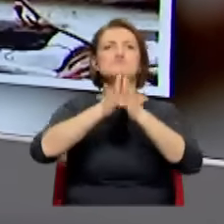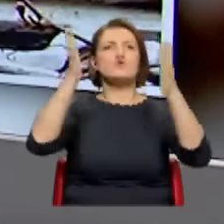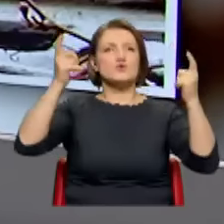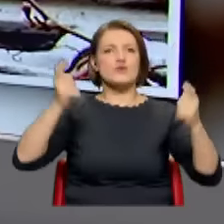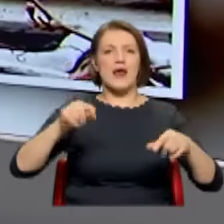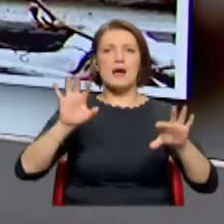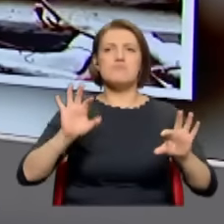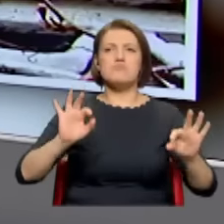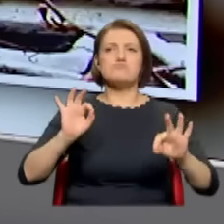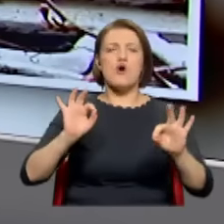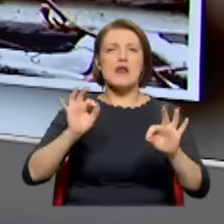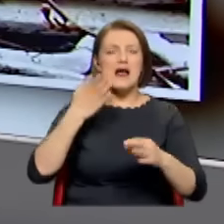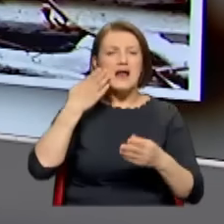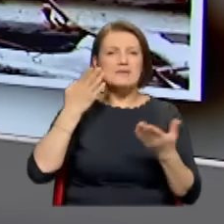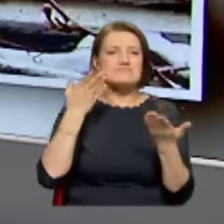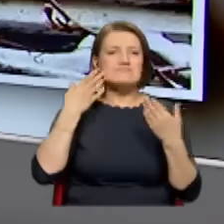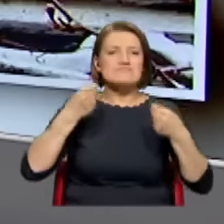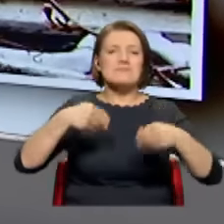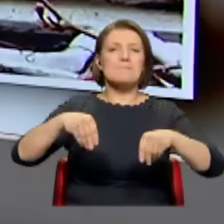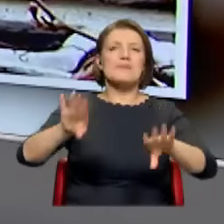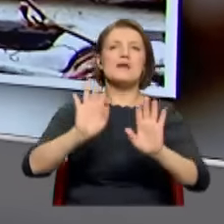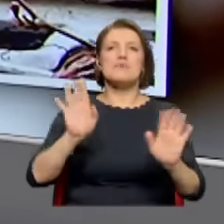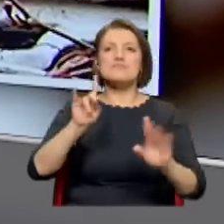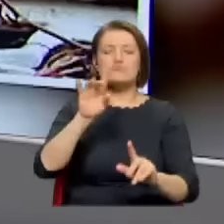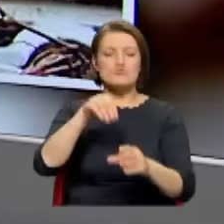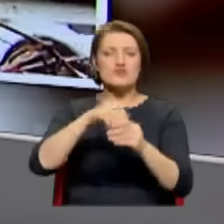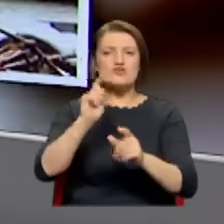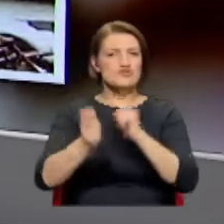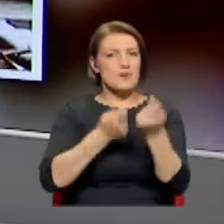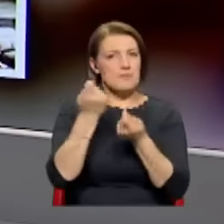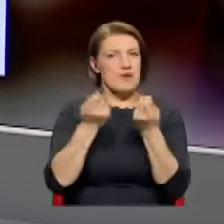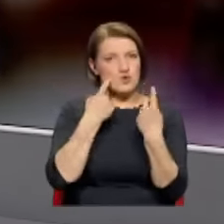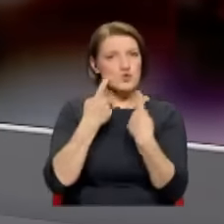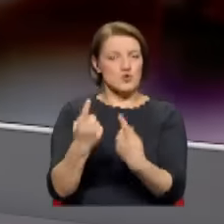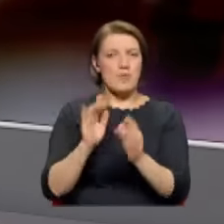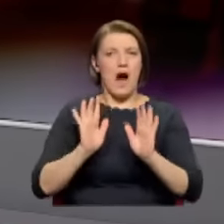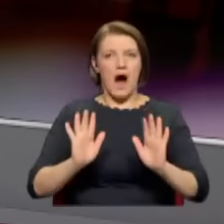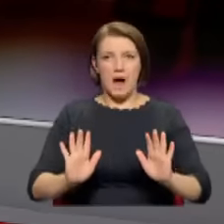şehrinde garlar terk edilemez. Bunun için çaba olduğunu da görüyorum ama.